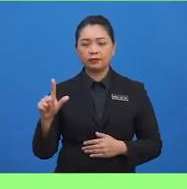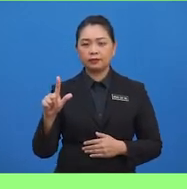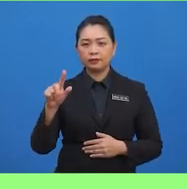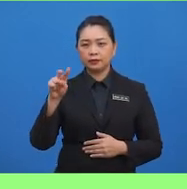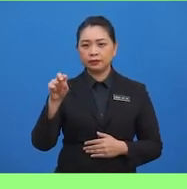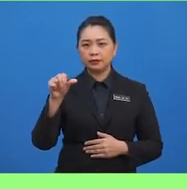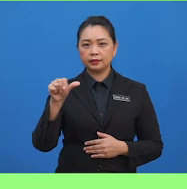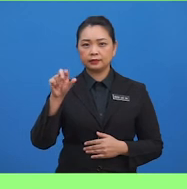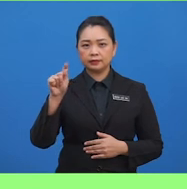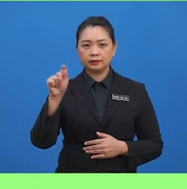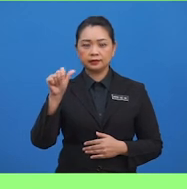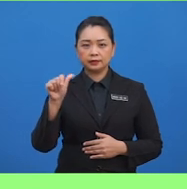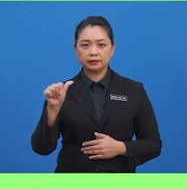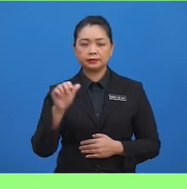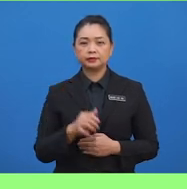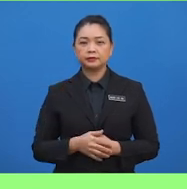amatlah